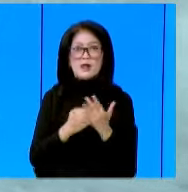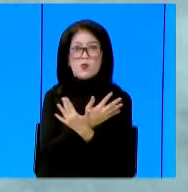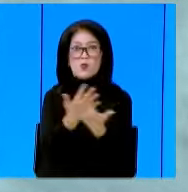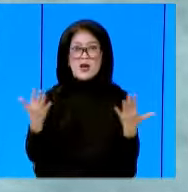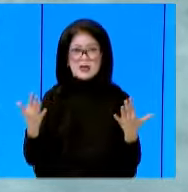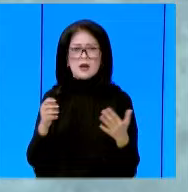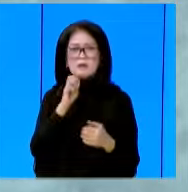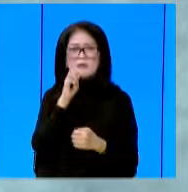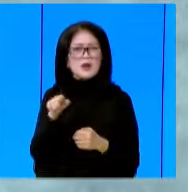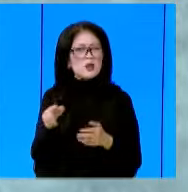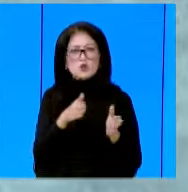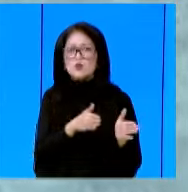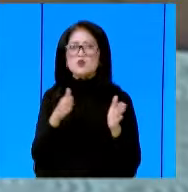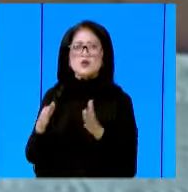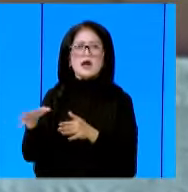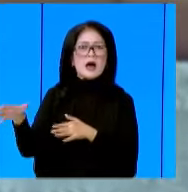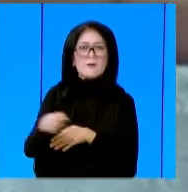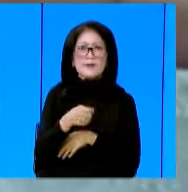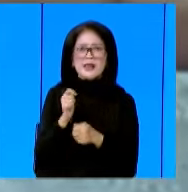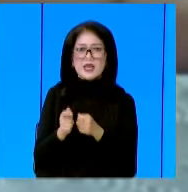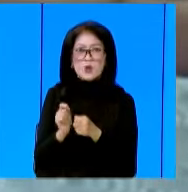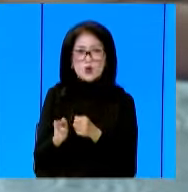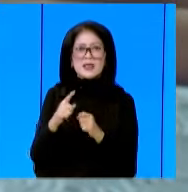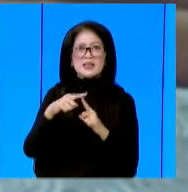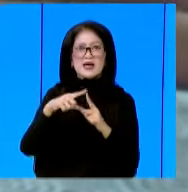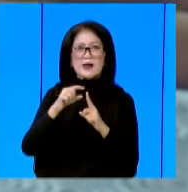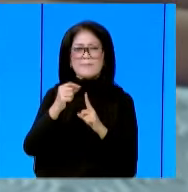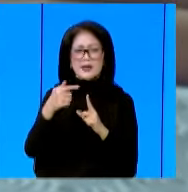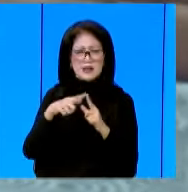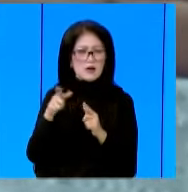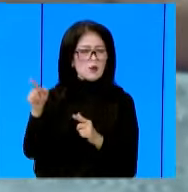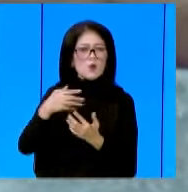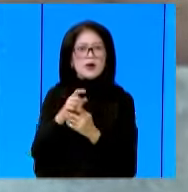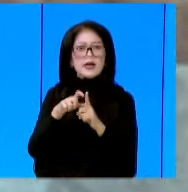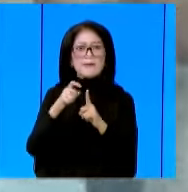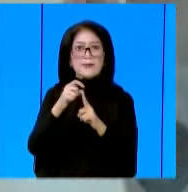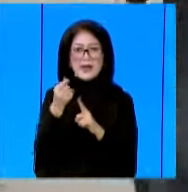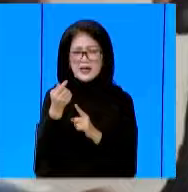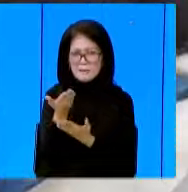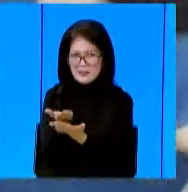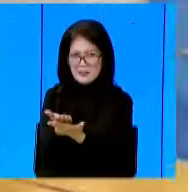masyarakat. Pihaknya juga menyatakan akan menunda penarikan iuran Tapera jika diminta oleh DPR.